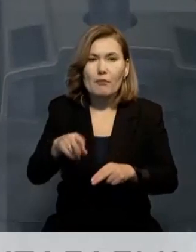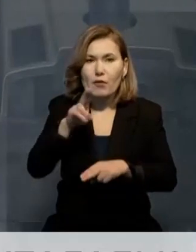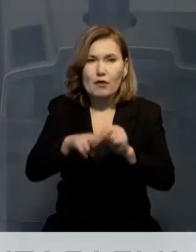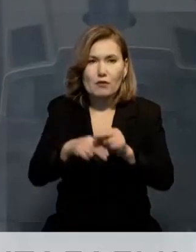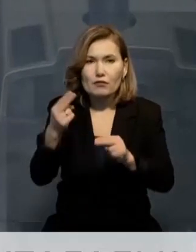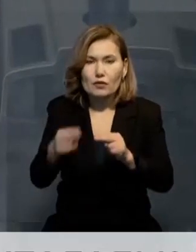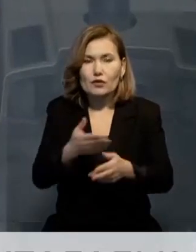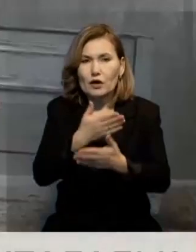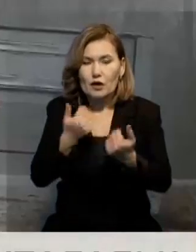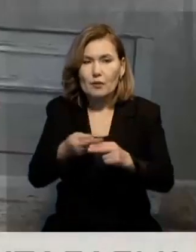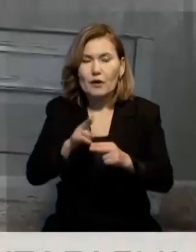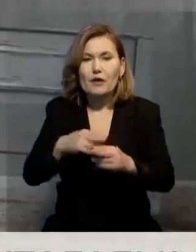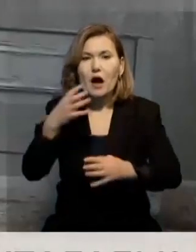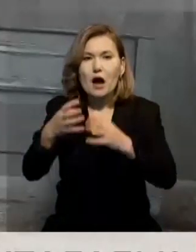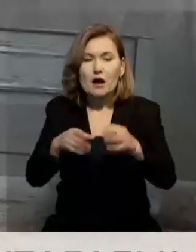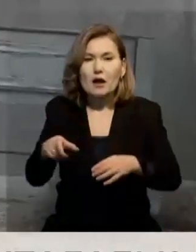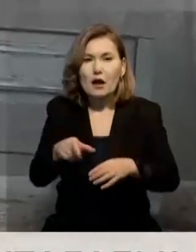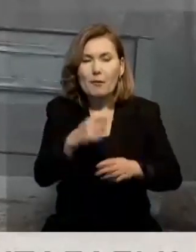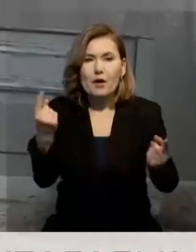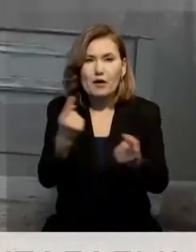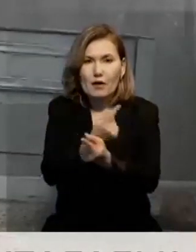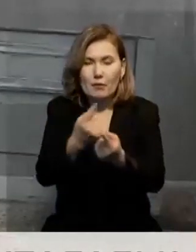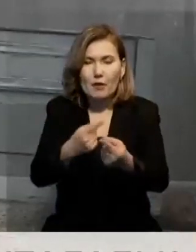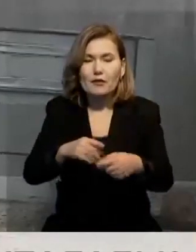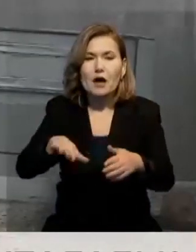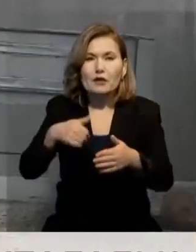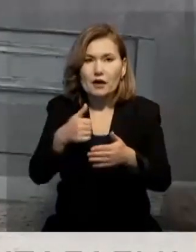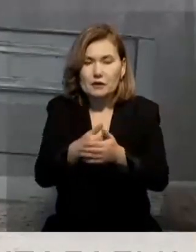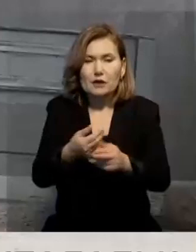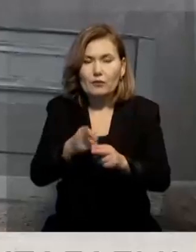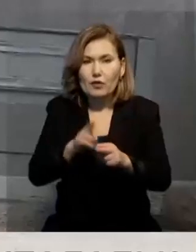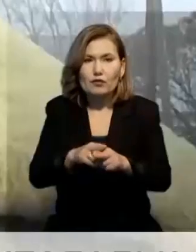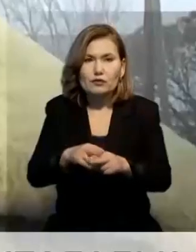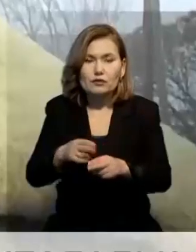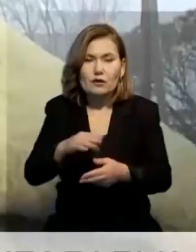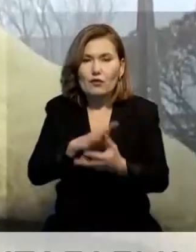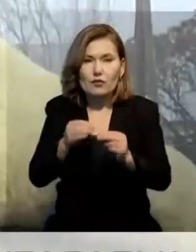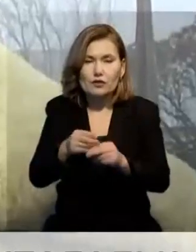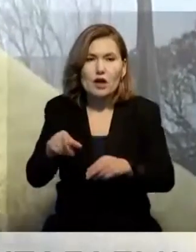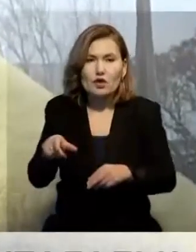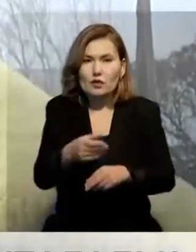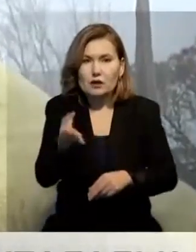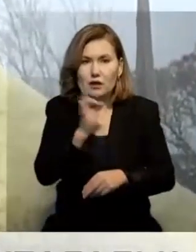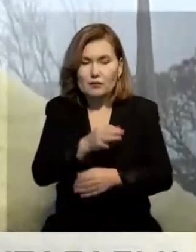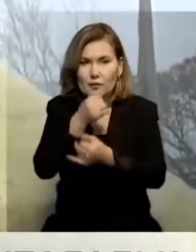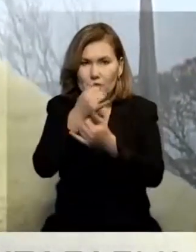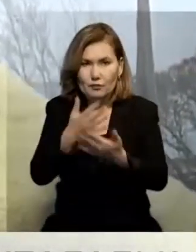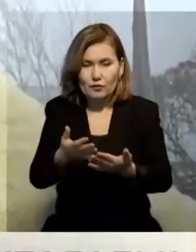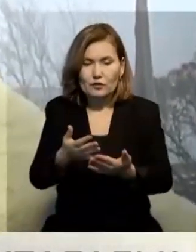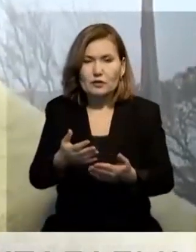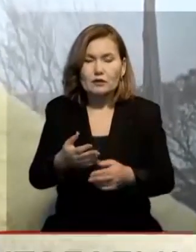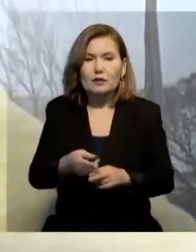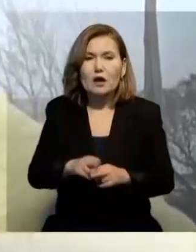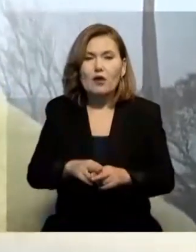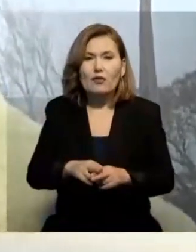ашып айтпайды. Халықаралық дәлізбен жүретін көліктер әлі күнге Шақпақ баба ауылының ішінен өтеді. Жас балдар көп көшеде дегенде